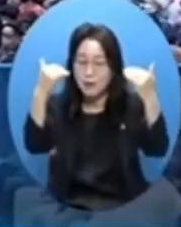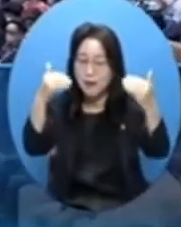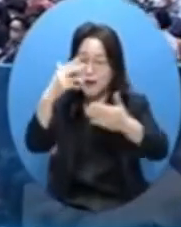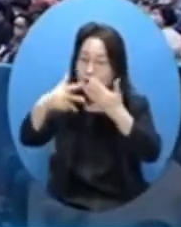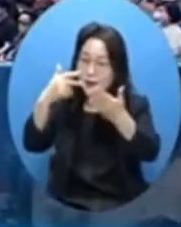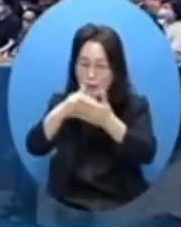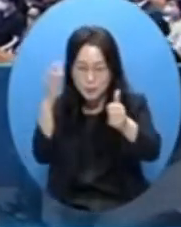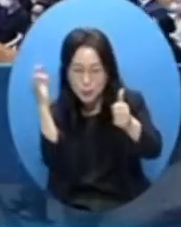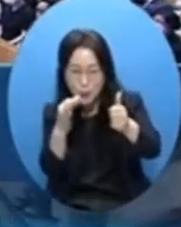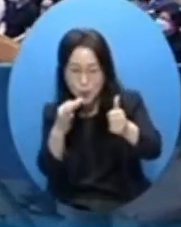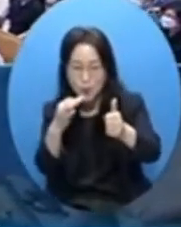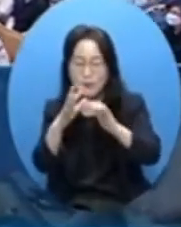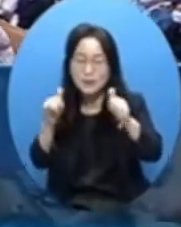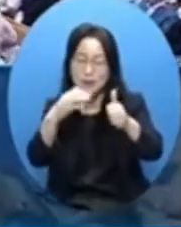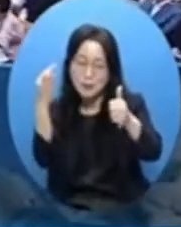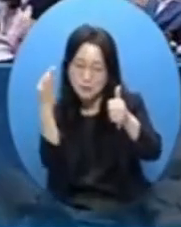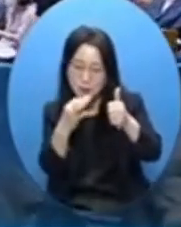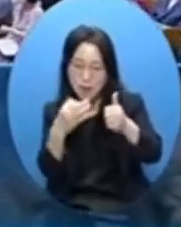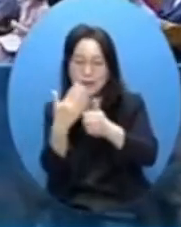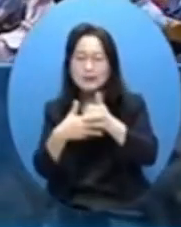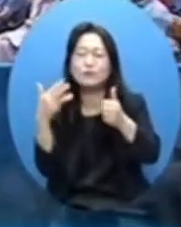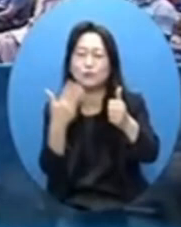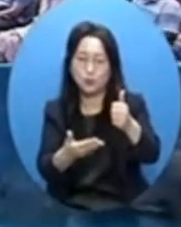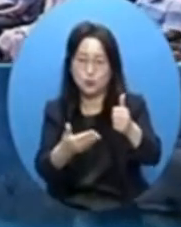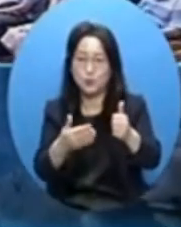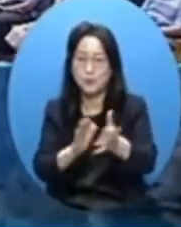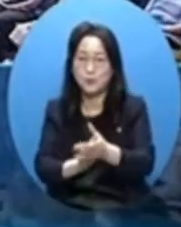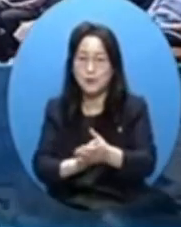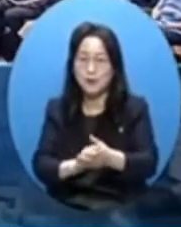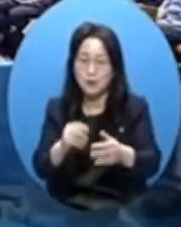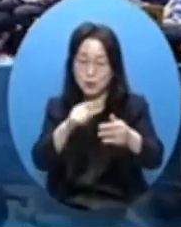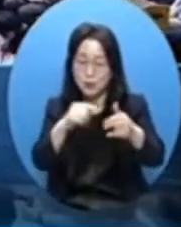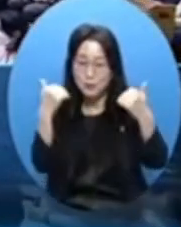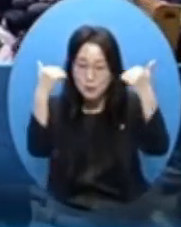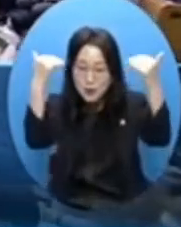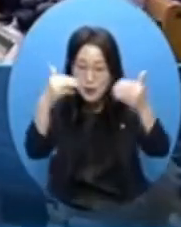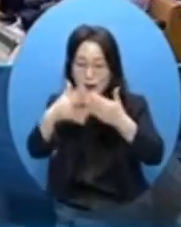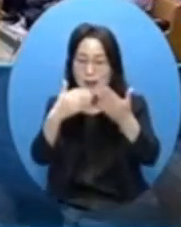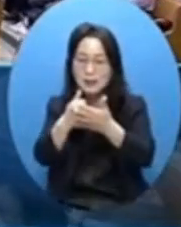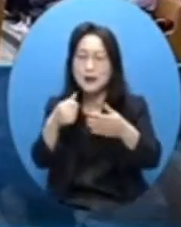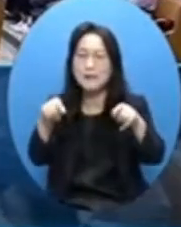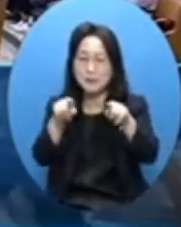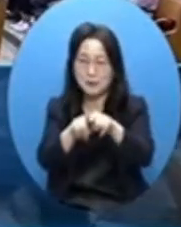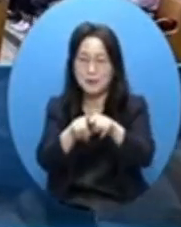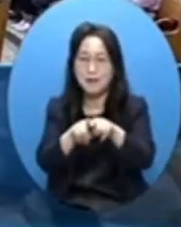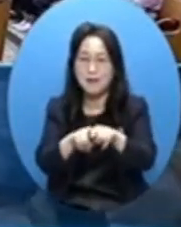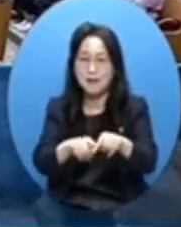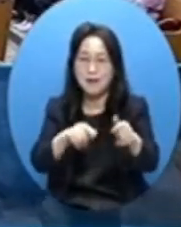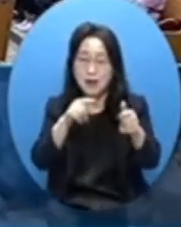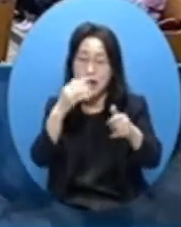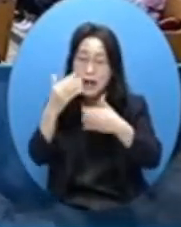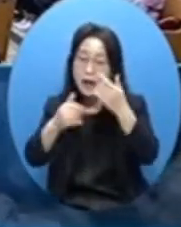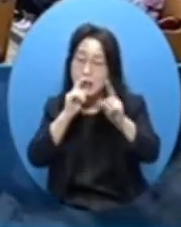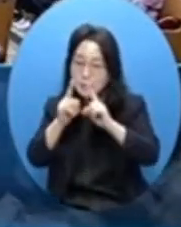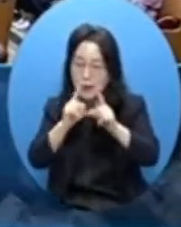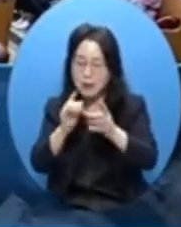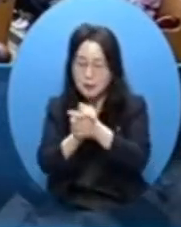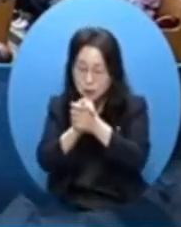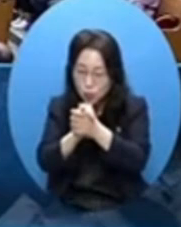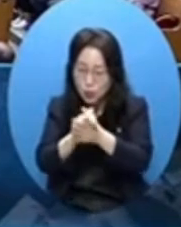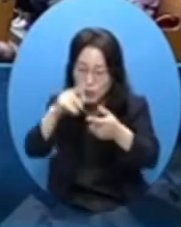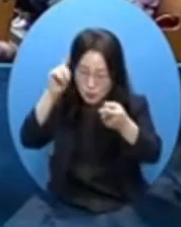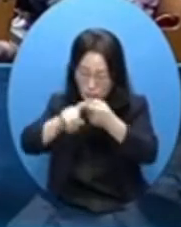더욱 받더라 사무엘상 3장 시키 절입니다 사무엘이 사람의 얇게 서 그와 함께 계셔서 그의 말이 하나도 땅에 떨어지지 않게